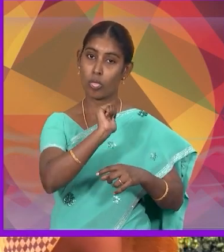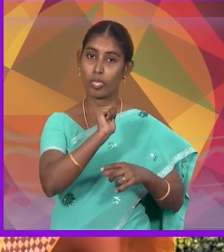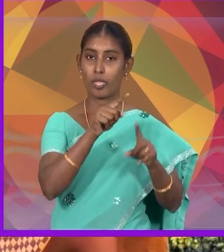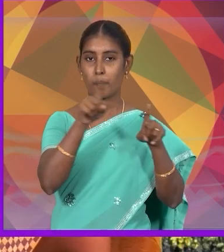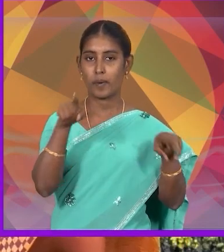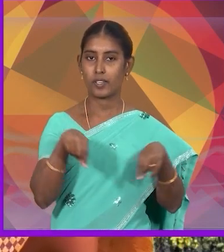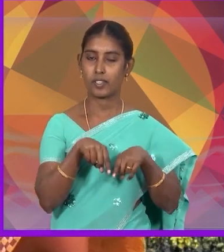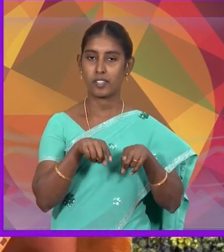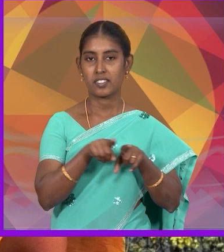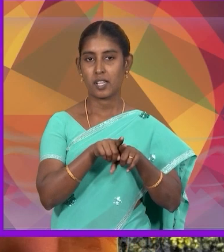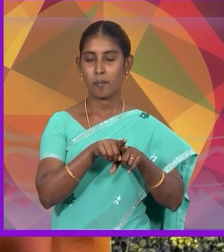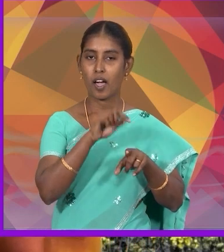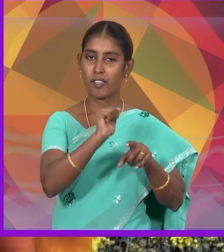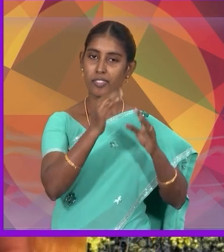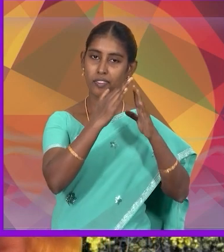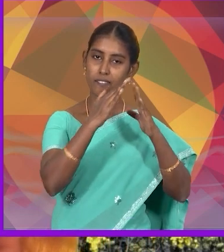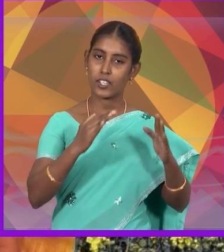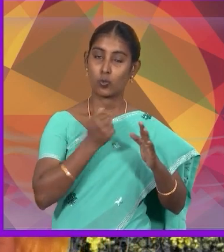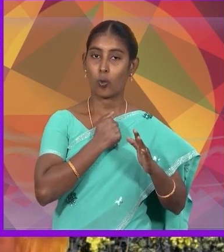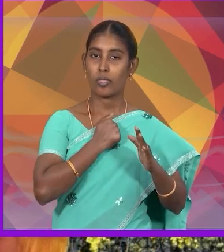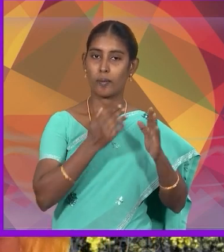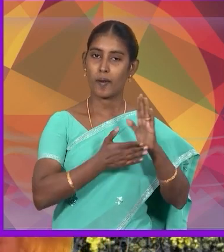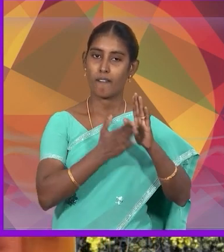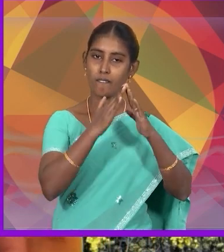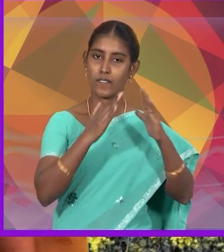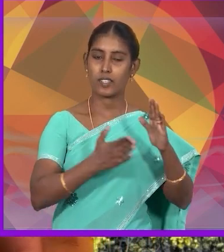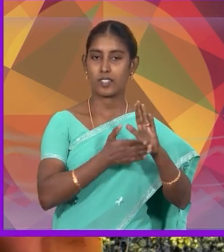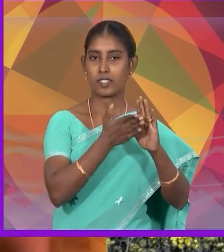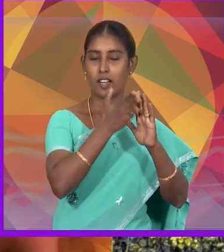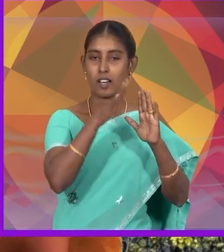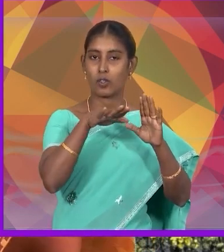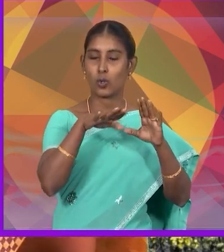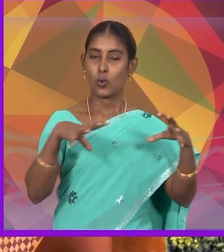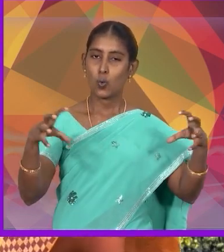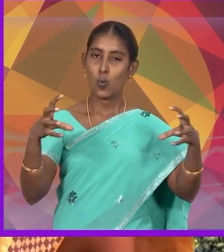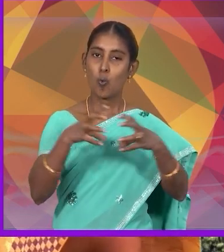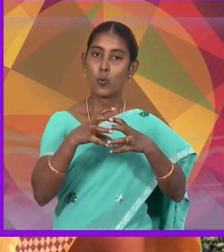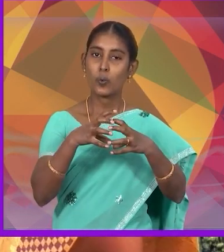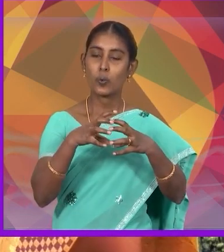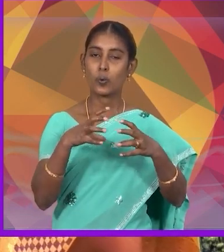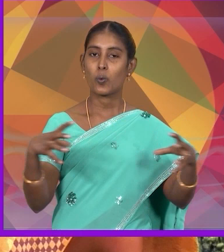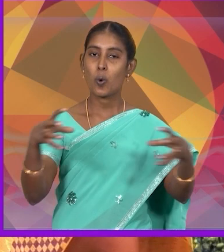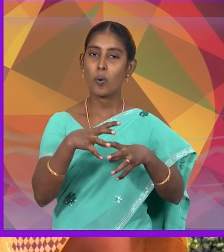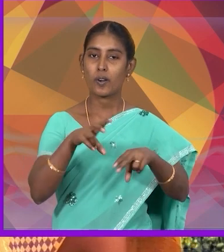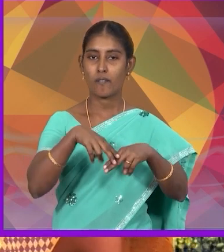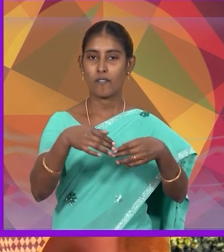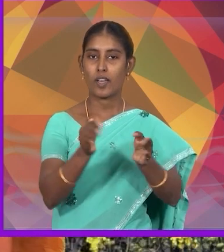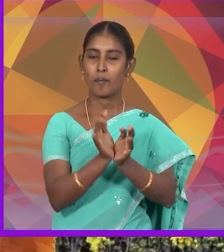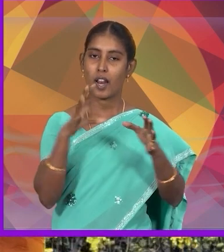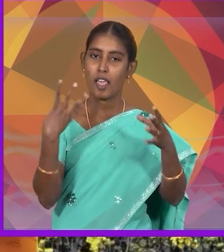கட்டி அங்கேயே கூட்டு குடும்பமாக வாழ்ந்தாங்க. இன்றைய காலகட்டத்துல கூட்டு குடும்பமே அரிதா இருக்கு. ஆனா